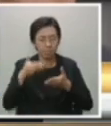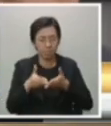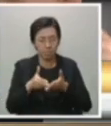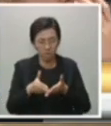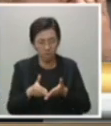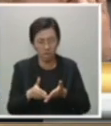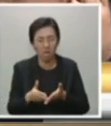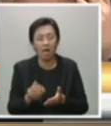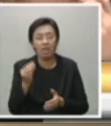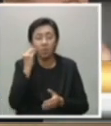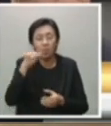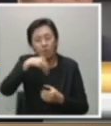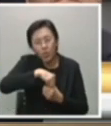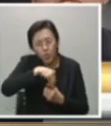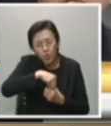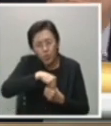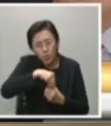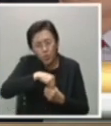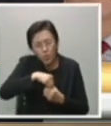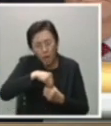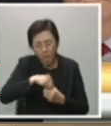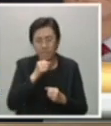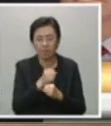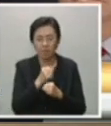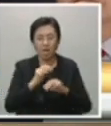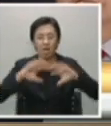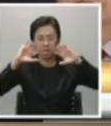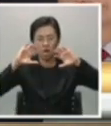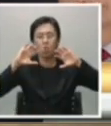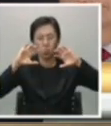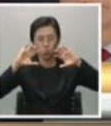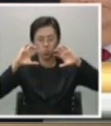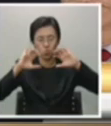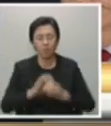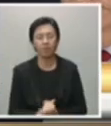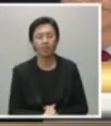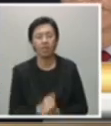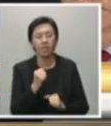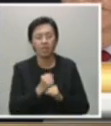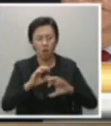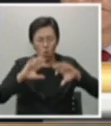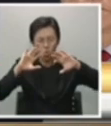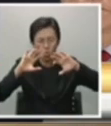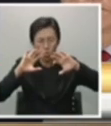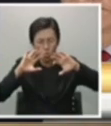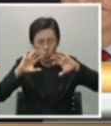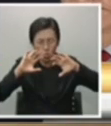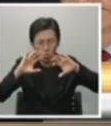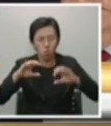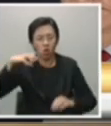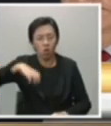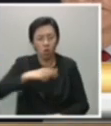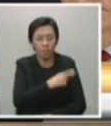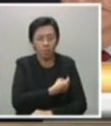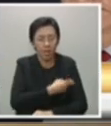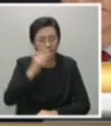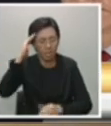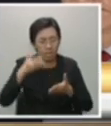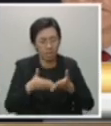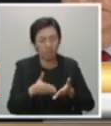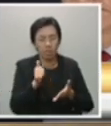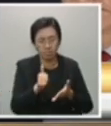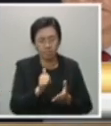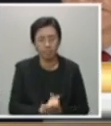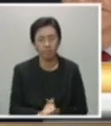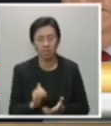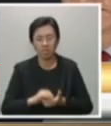พักอาศัยต้องเป็นข้าราชการประจำหรือลูกจ้างในสังกัดกรมแพทย์ทหารเรือเท่านั้นทั้งนี้ต้อง